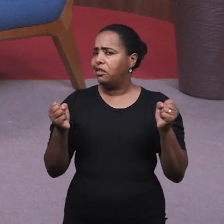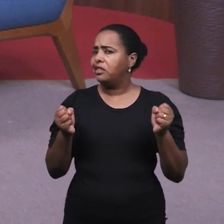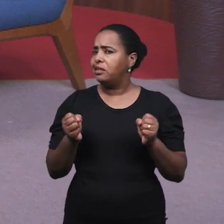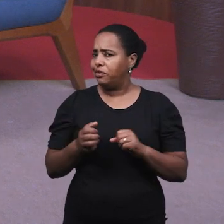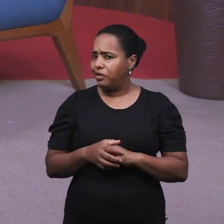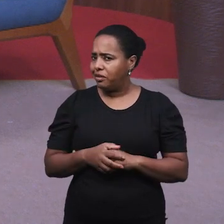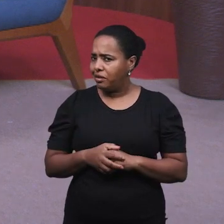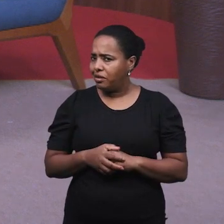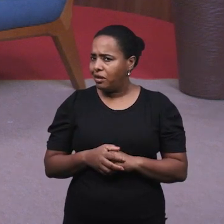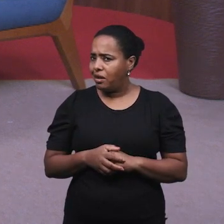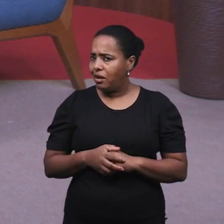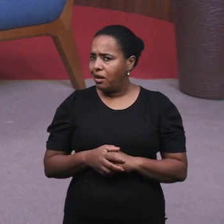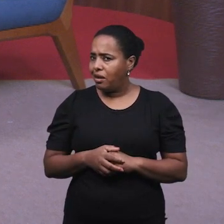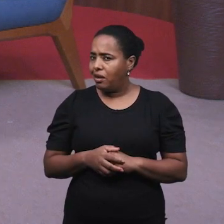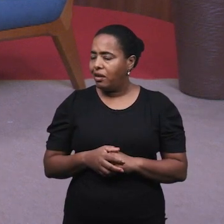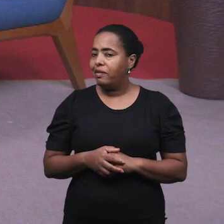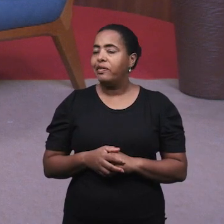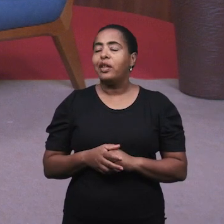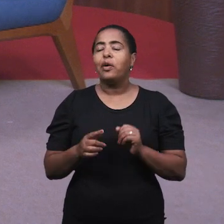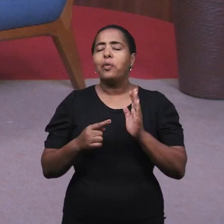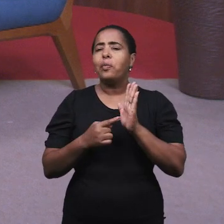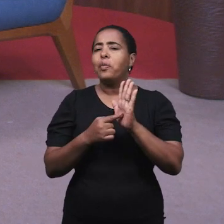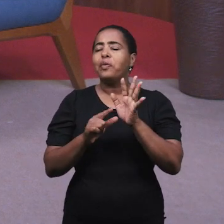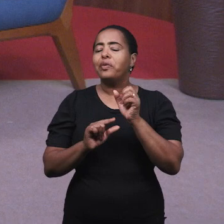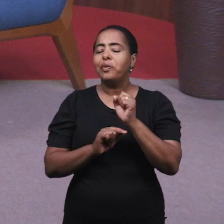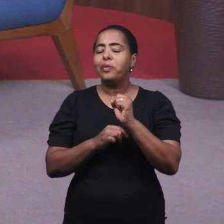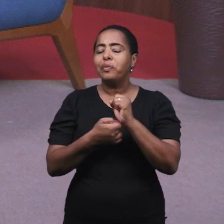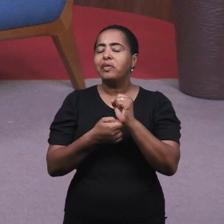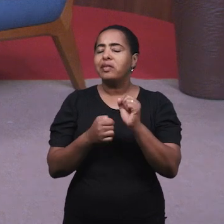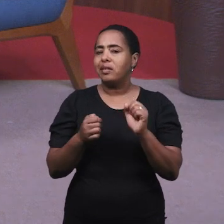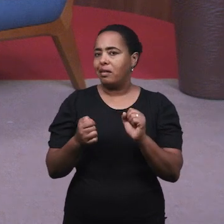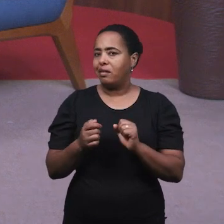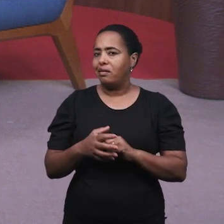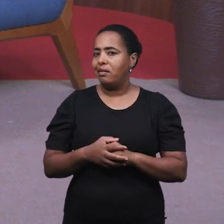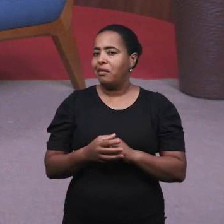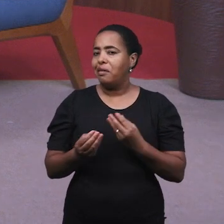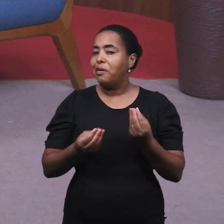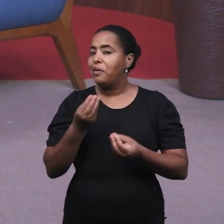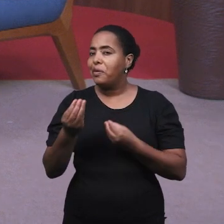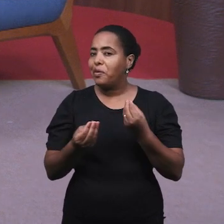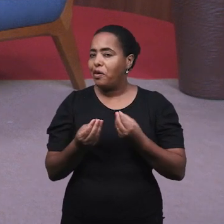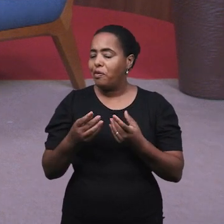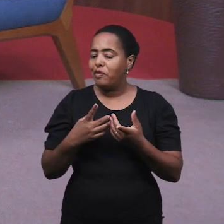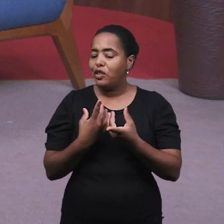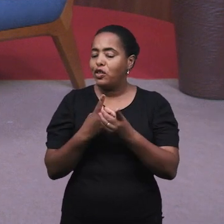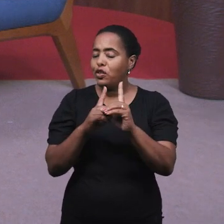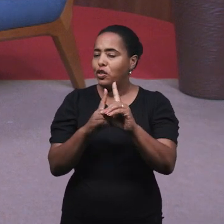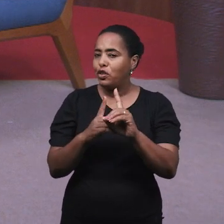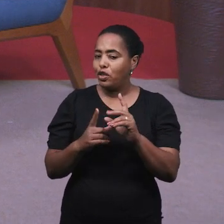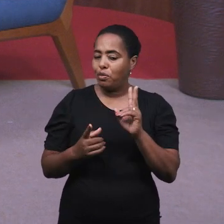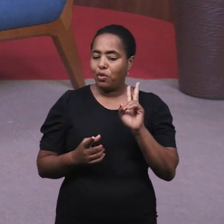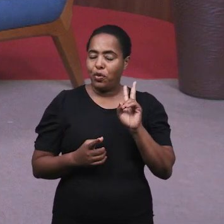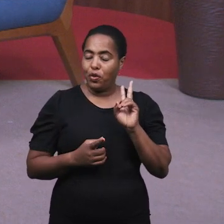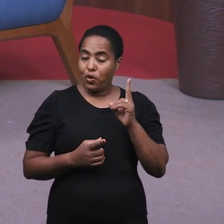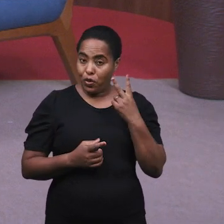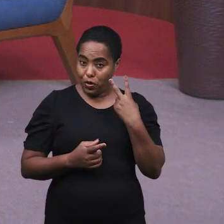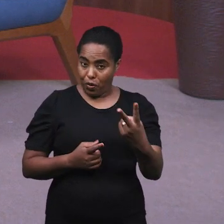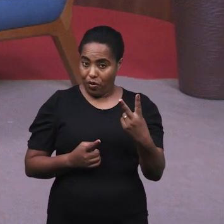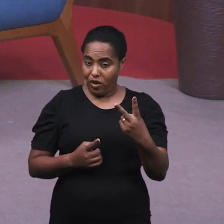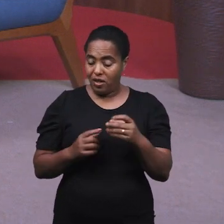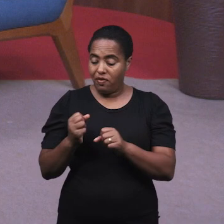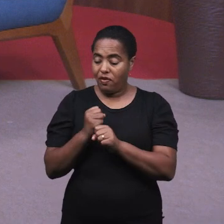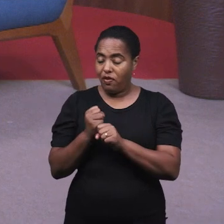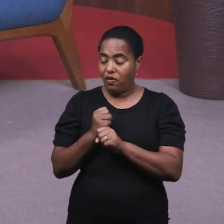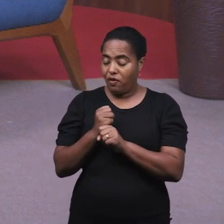Et là, on peut parler à propos du mystère. Comment est-ce que deux disciples qui ont vécu pendant 3 ans de manière quotidienne avec